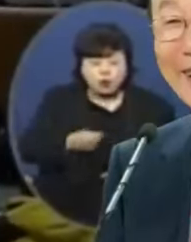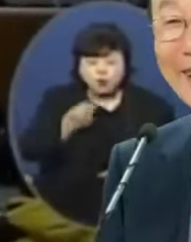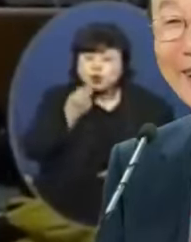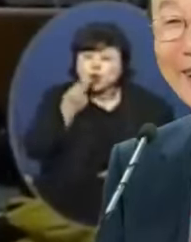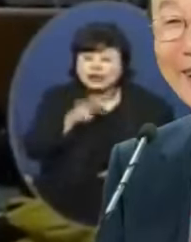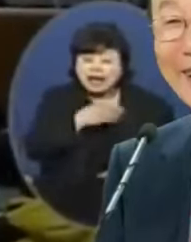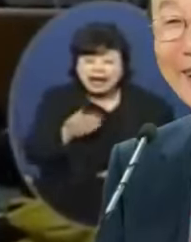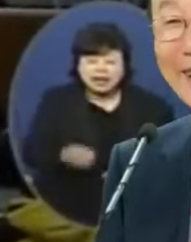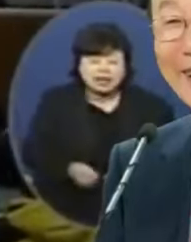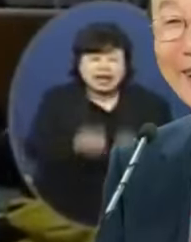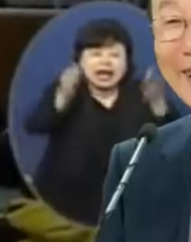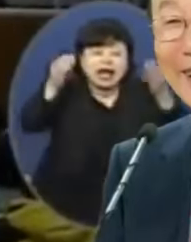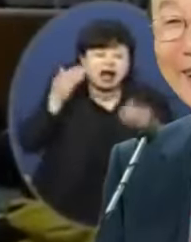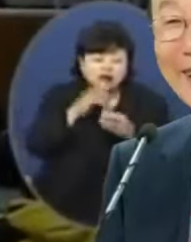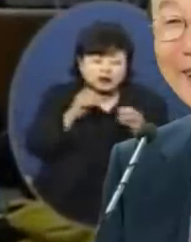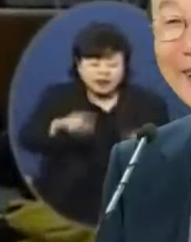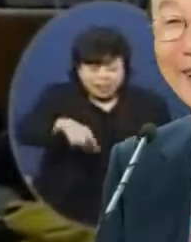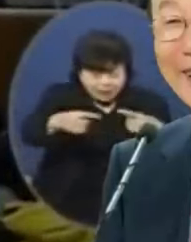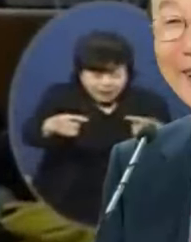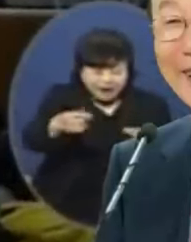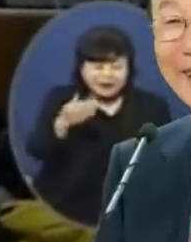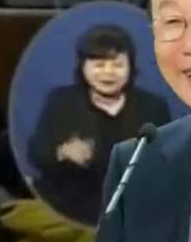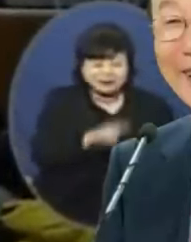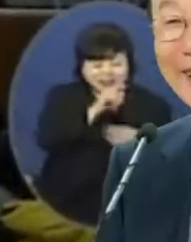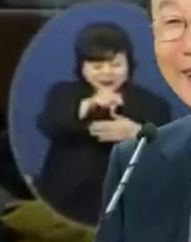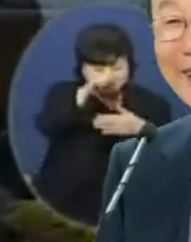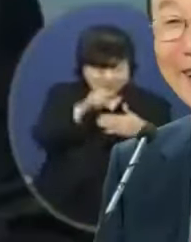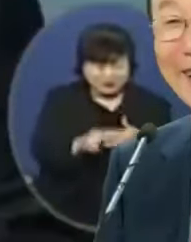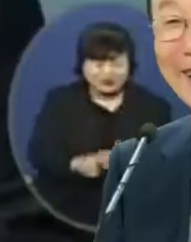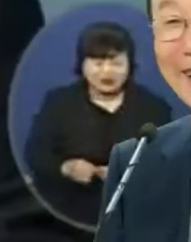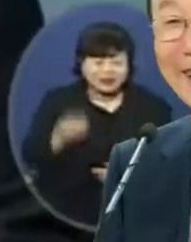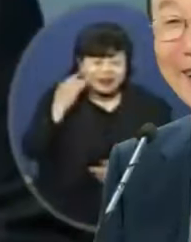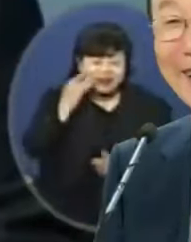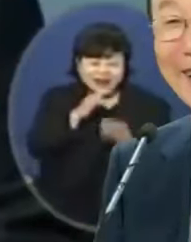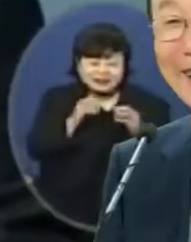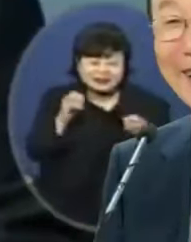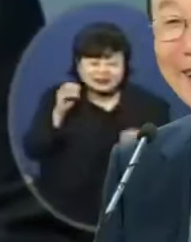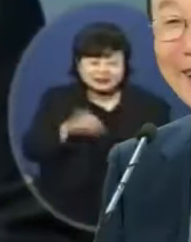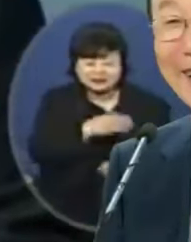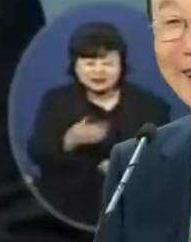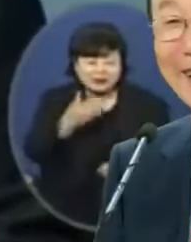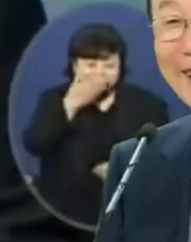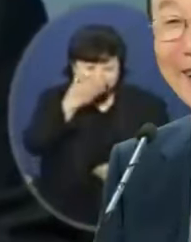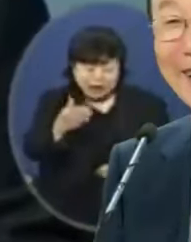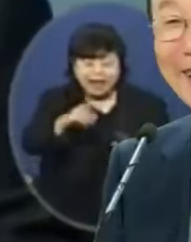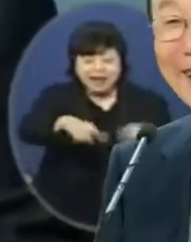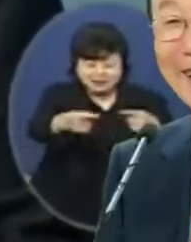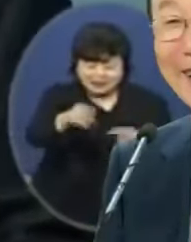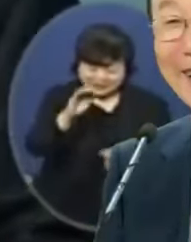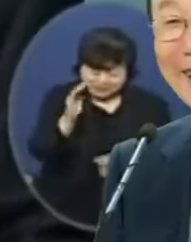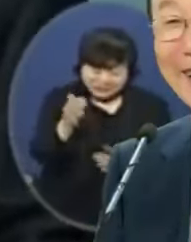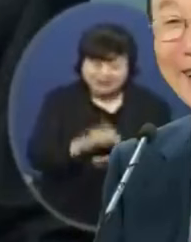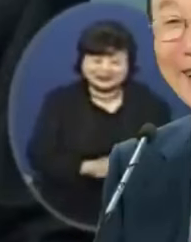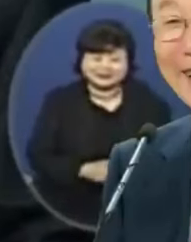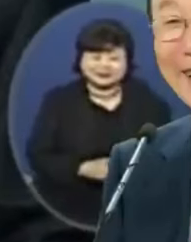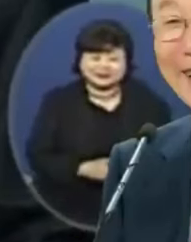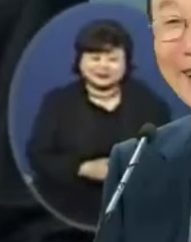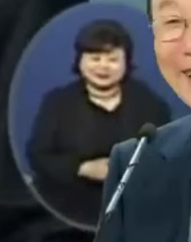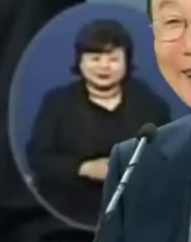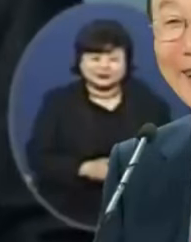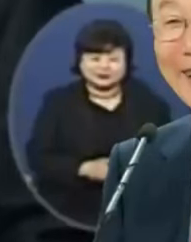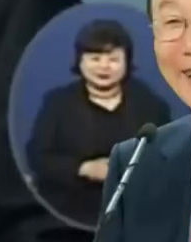젖과 꿀이 흐르는 땅으로 들어가는 것 같이 여러분의 생활 속에 젖과 꿀이 흐르는 삶으로 들어가야만 되는 것입니다. 그것은